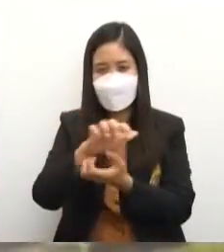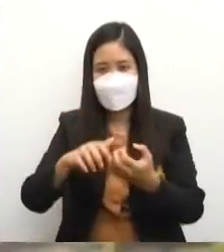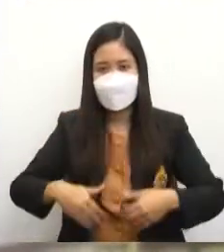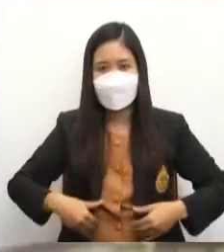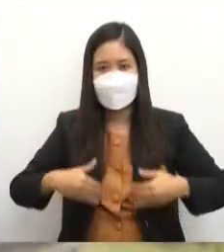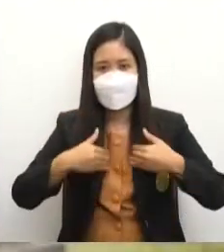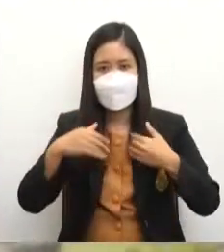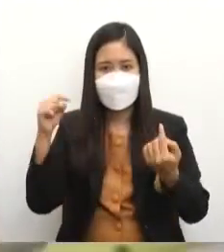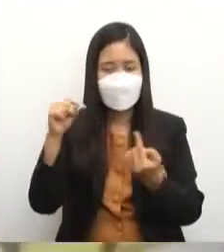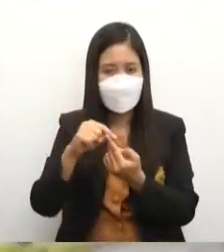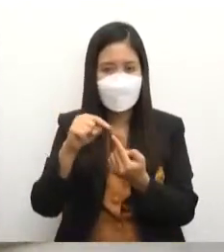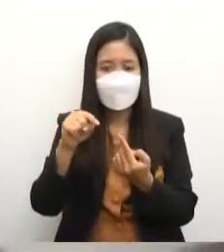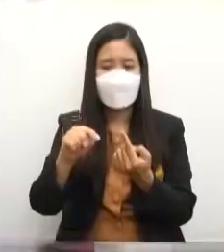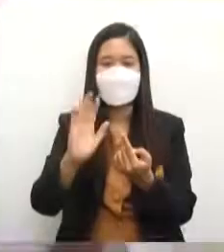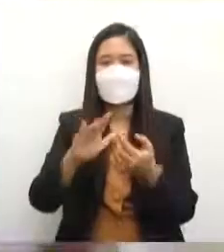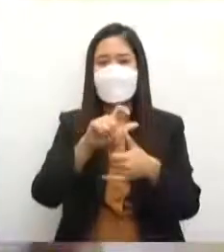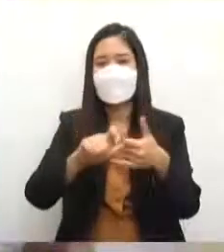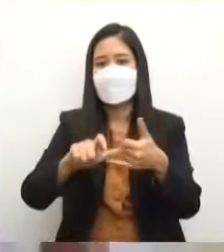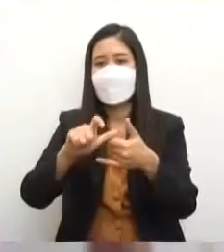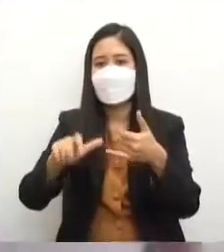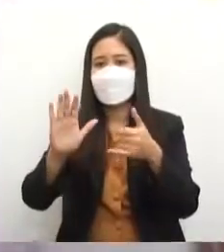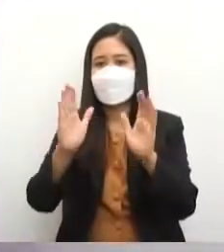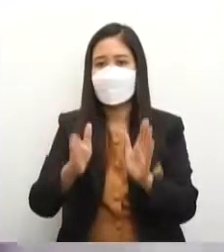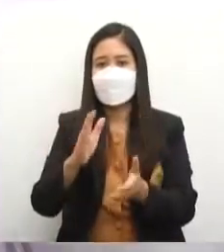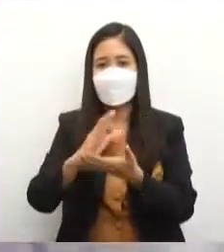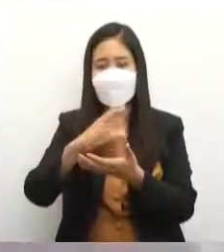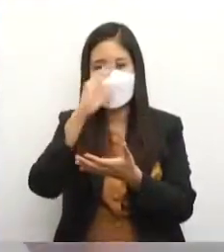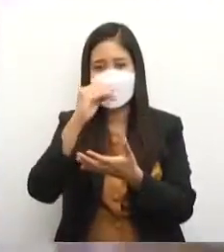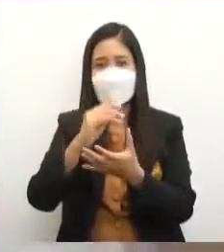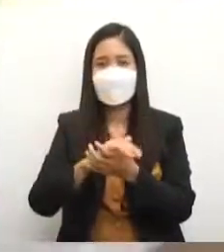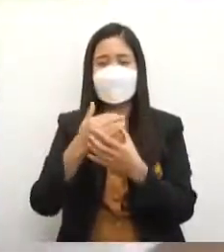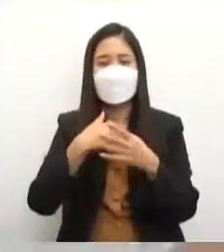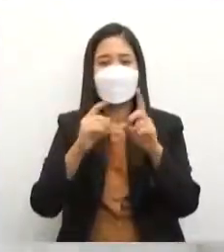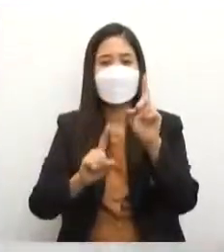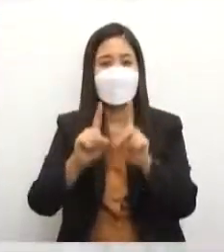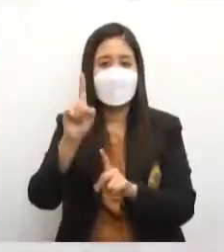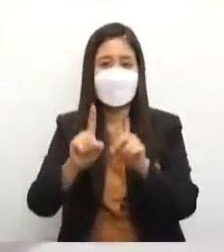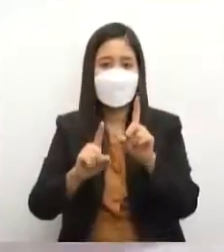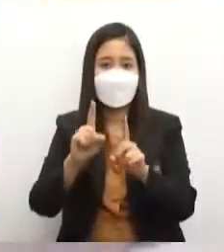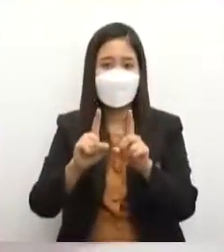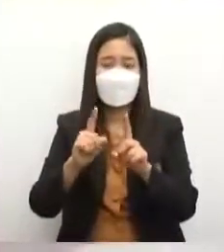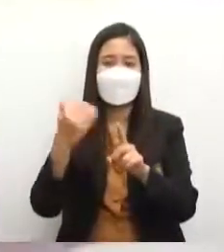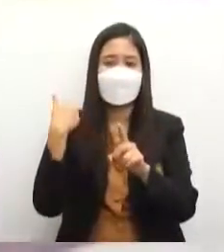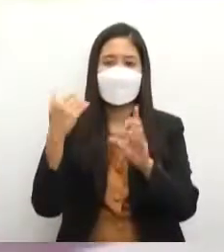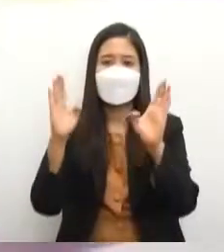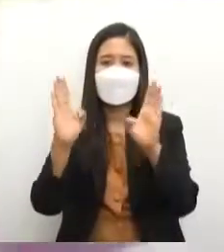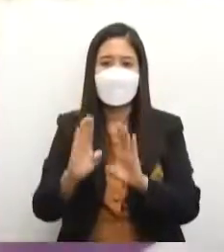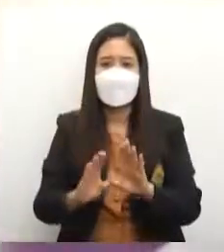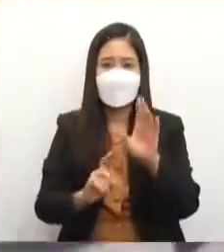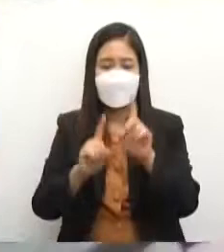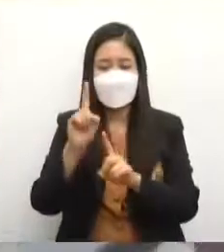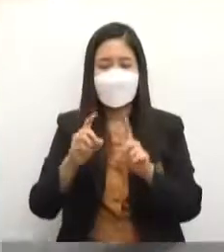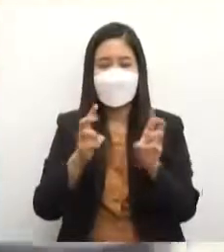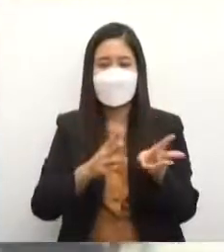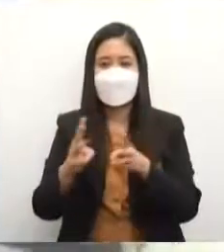การเรียนรู้ของนักเรียนนะคะในส่วนของด้านของการวัดและประเมินเนี่ยก็จะเห็นว่าโรงเรียนมีรูปแบบของการประเมินที่หลากหลาย